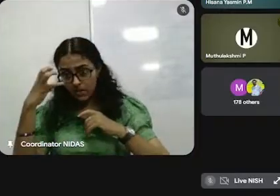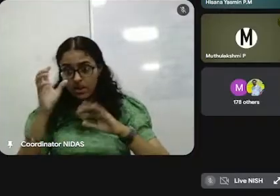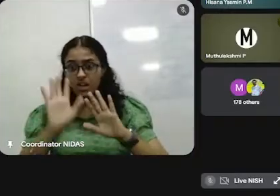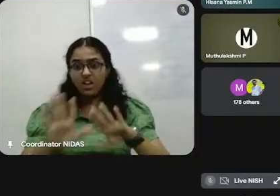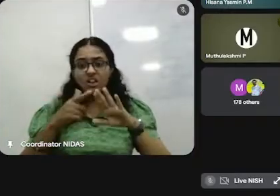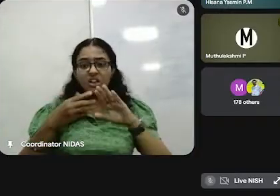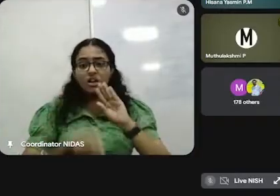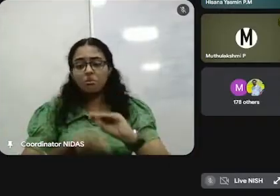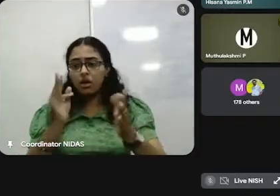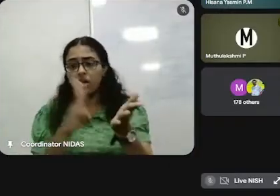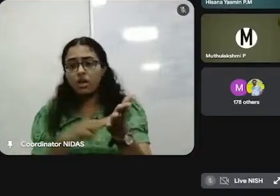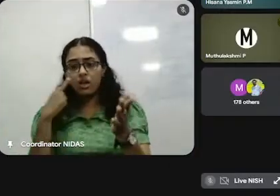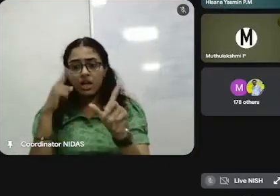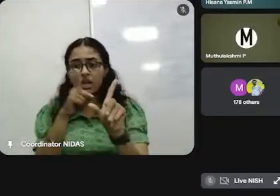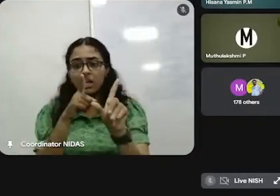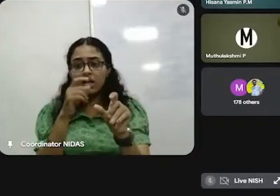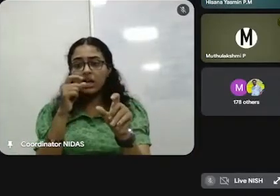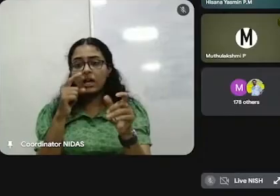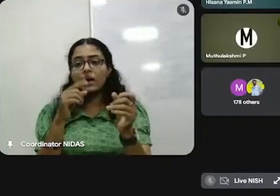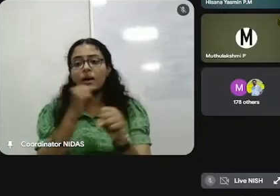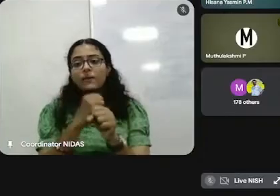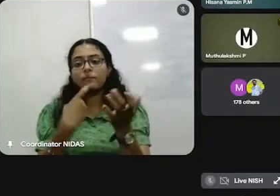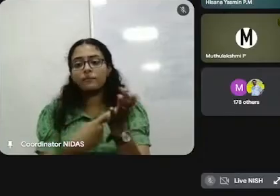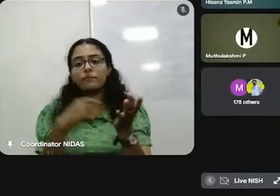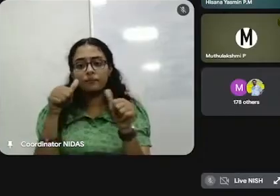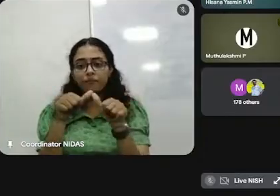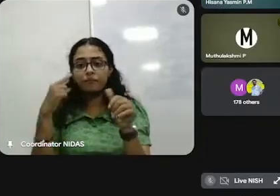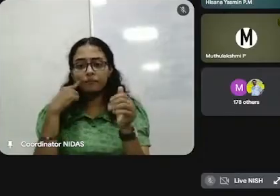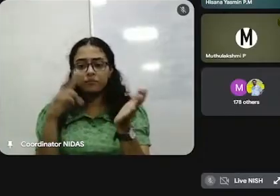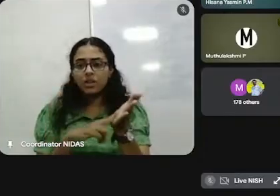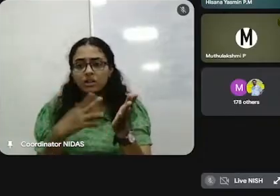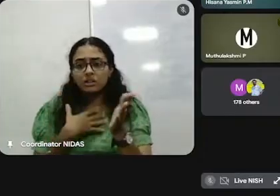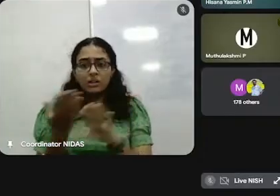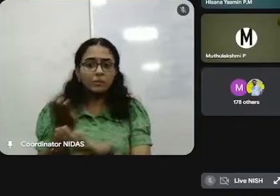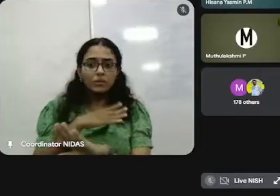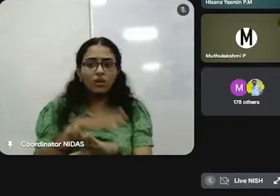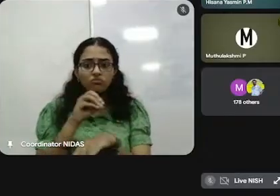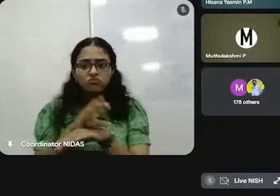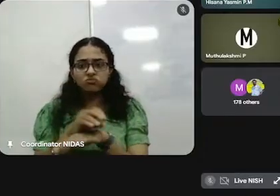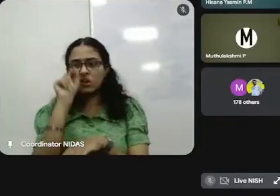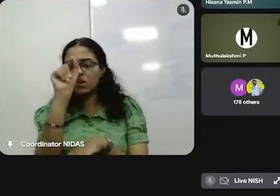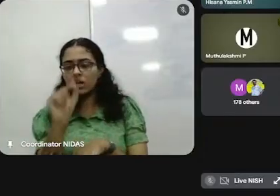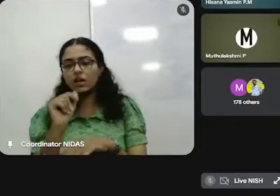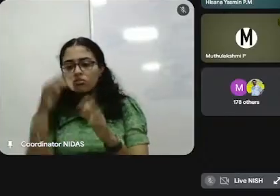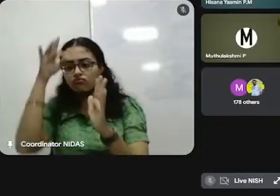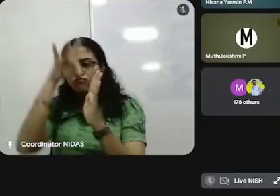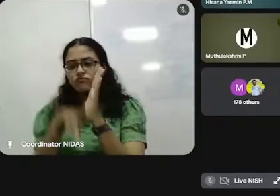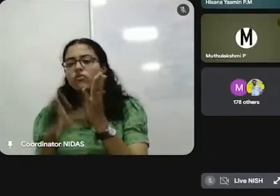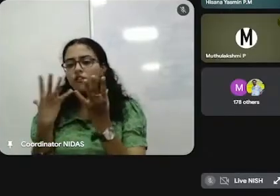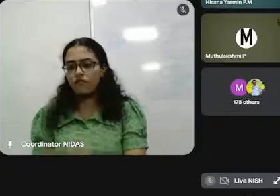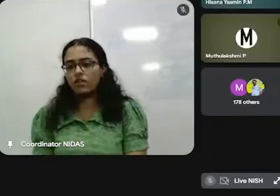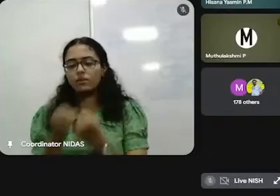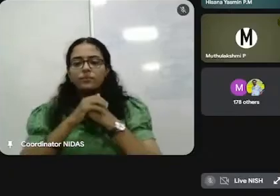ചിലപ്പോൾ മൈഗ്രെയിൻ ആണെന്ന് പറഞ്ഞ് വെച്ചോണ്ടിരുന്നാൽ വേറെ എന്തെങ്കിലും ഇതിന്റെ വാർണിംഗ് സിംറ്റം ആണോ എന്ന് നമുക്കറിയില്ല. അതിന് കൂടുതൽ ഫെർദർ ചിലപ്പോൾ ഇൻവെസ്റ്റിഗേഷൻസ് വേണ്ടി